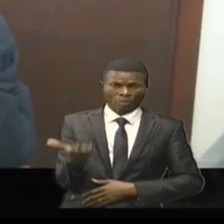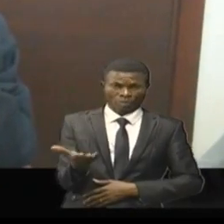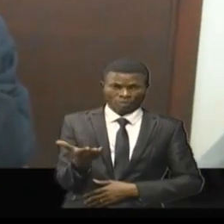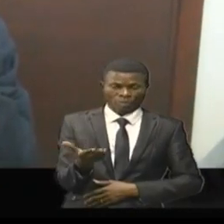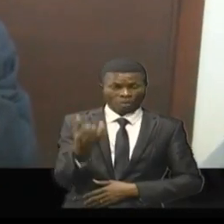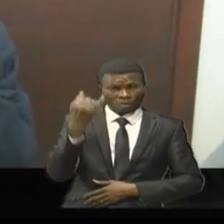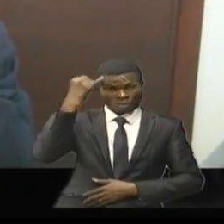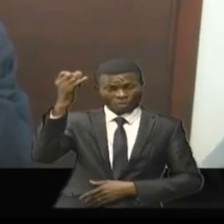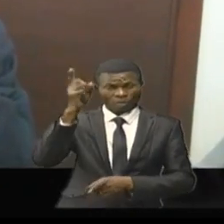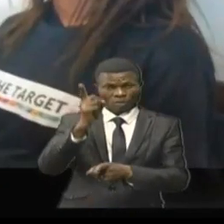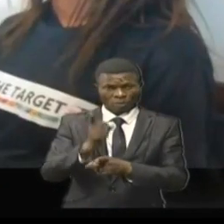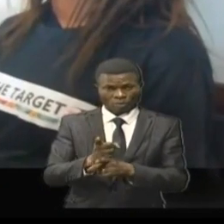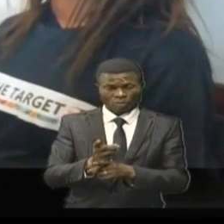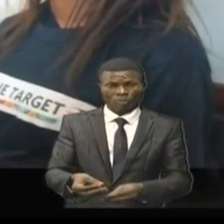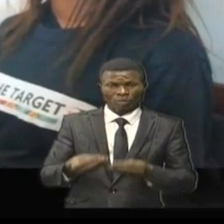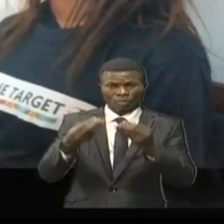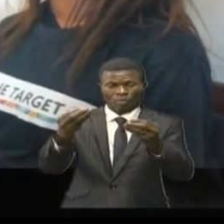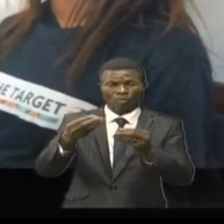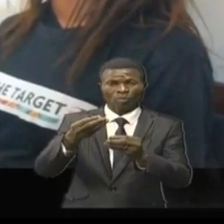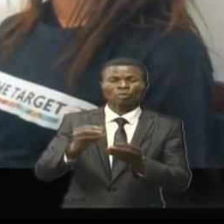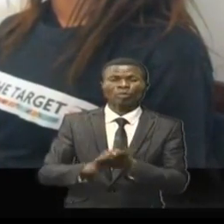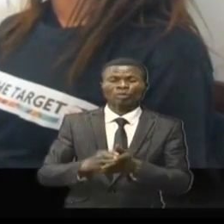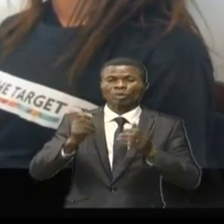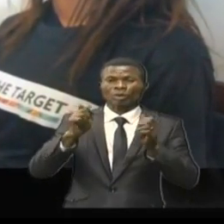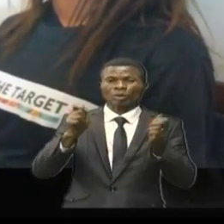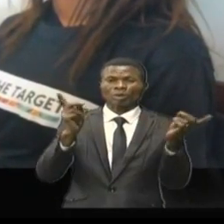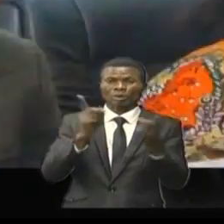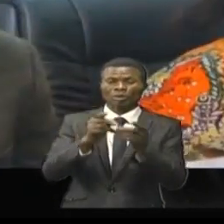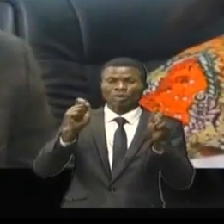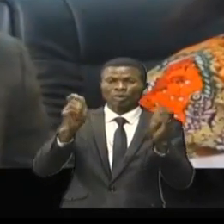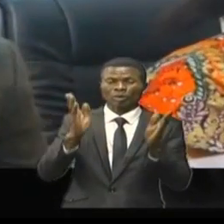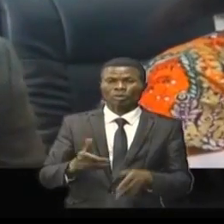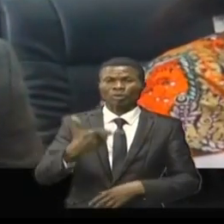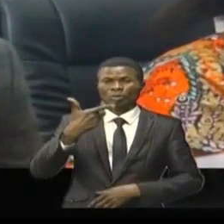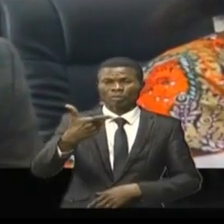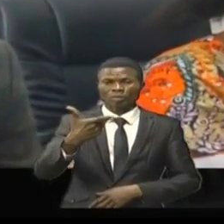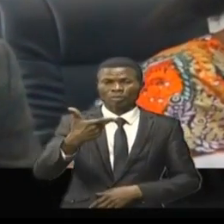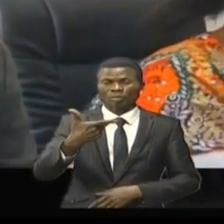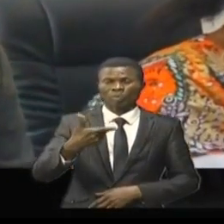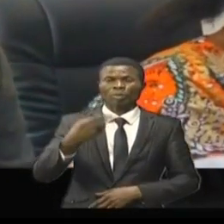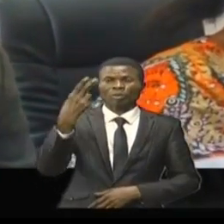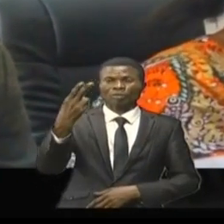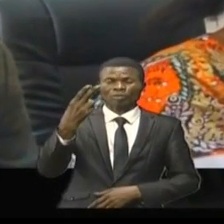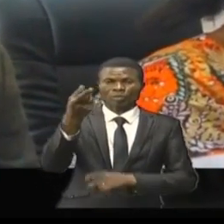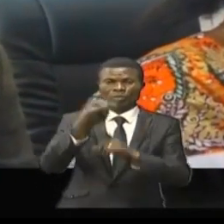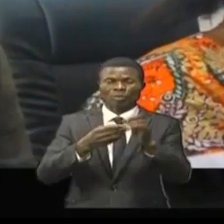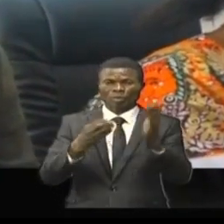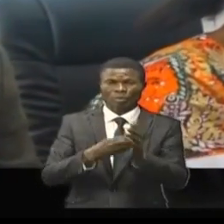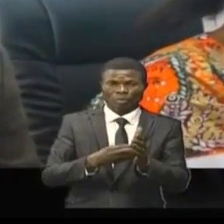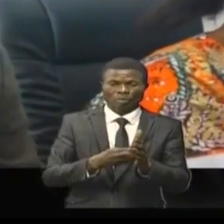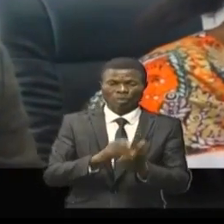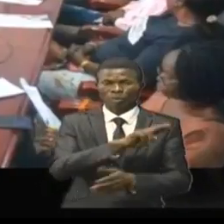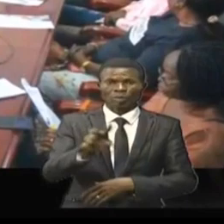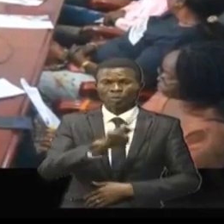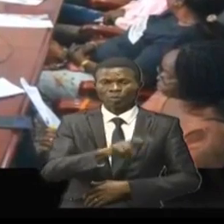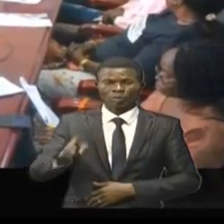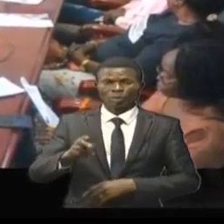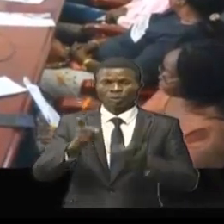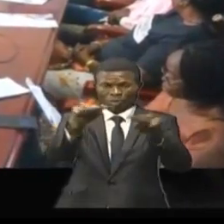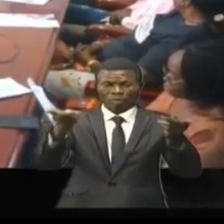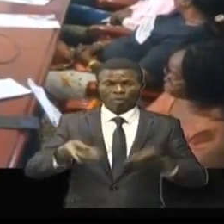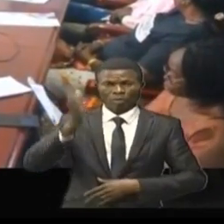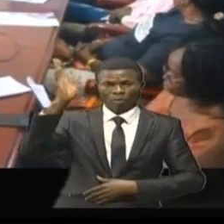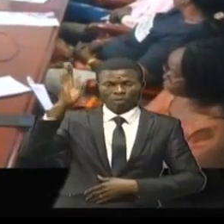le sens que l'on peut donner à ces points de presse tenus ce mardi 20 septembre 2022 dans la salle de conférence du ministère